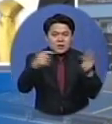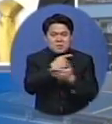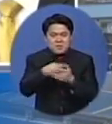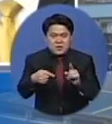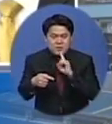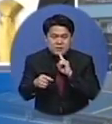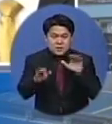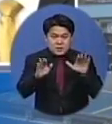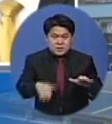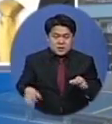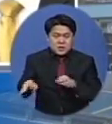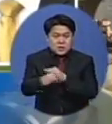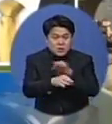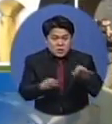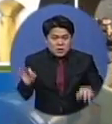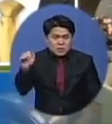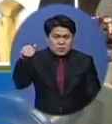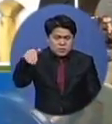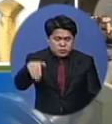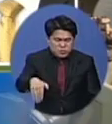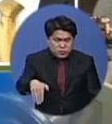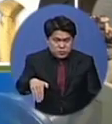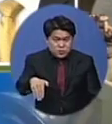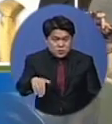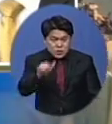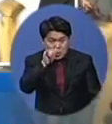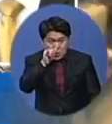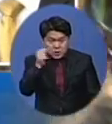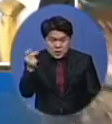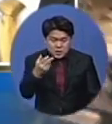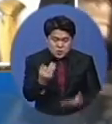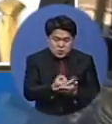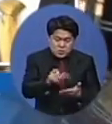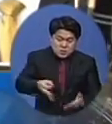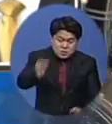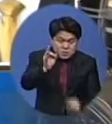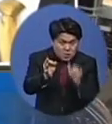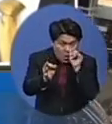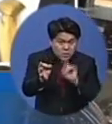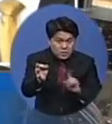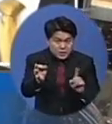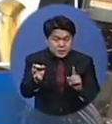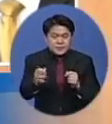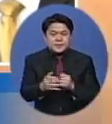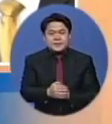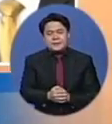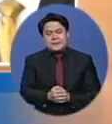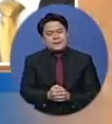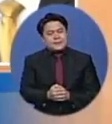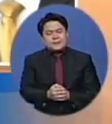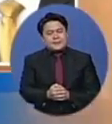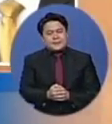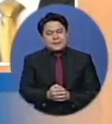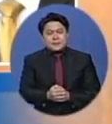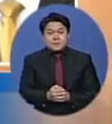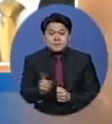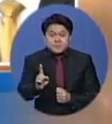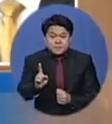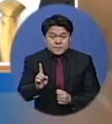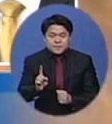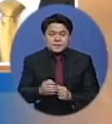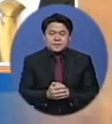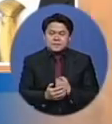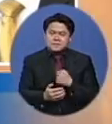저성장기로 접어들고 있는 이 점에서 다시 임금이 10%에서 15% 정도 올라가게 되면은